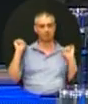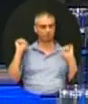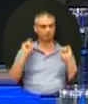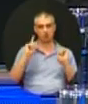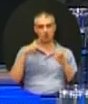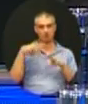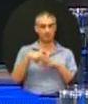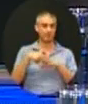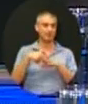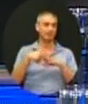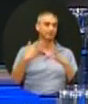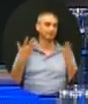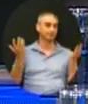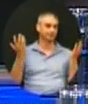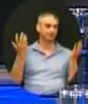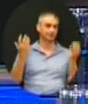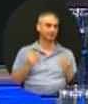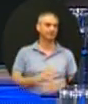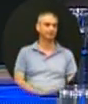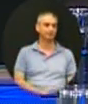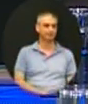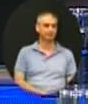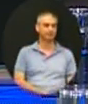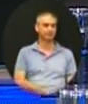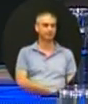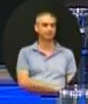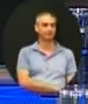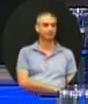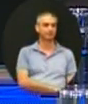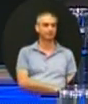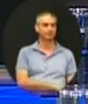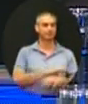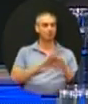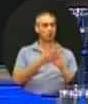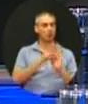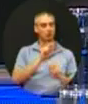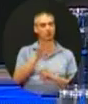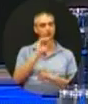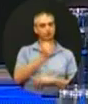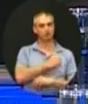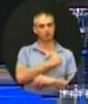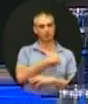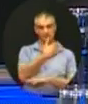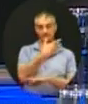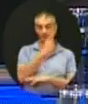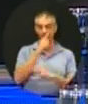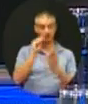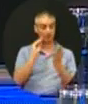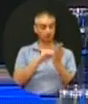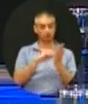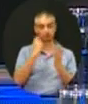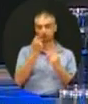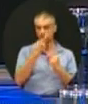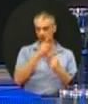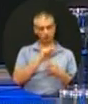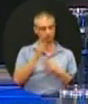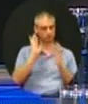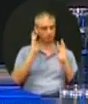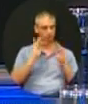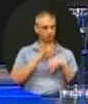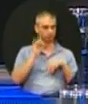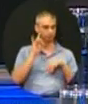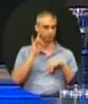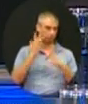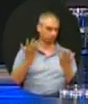מלהיכנס אבל אני חושב שבכלל כל הנושאים של דת ומדינה ובראשם השבת הם נושאים מאוד מאוד